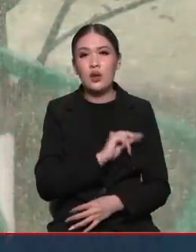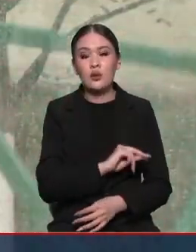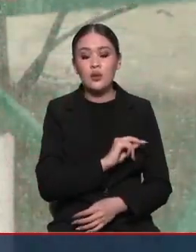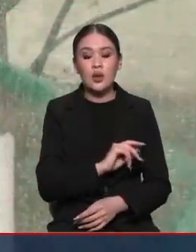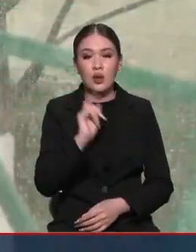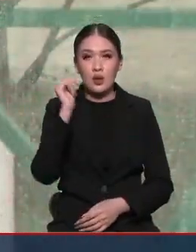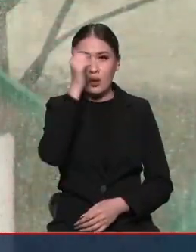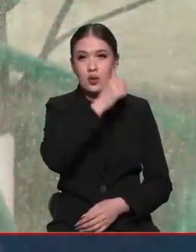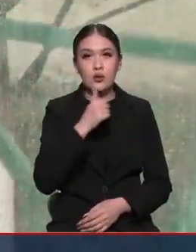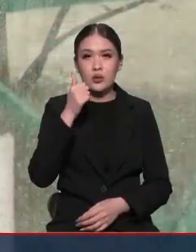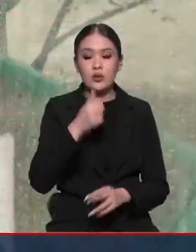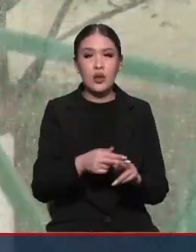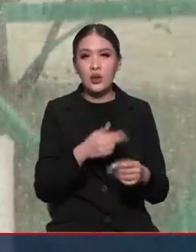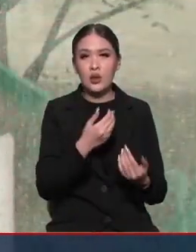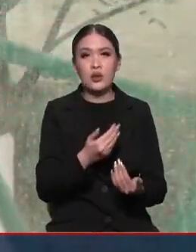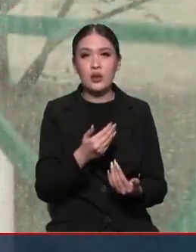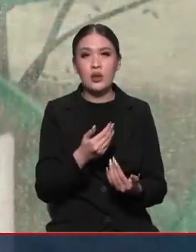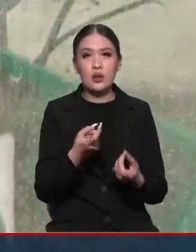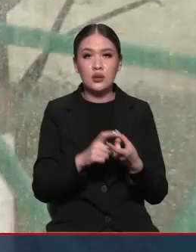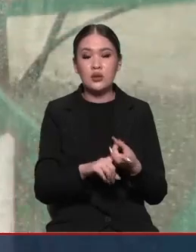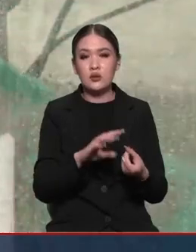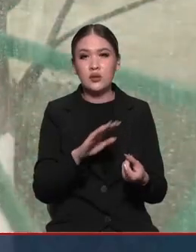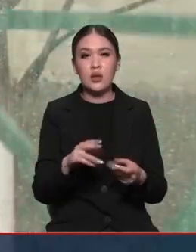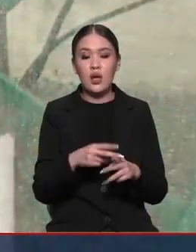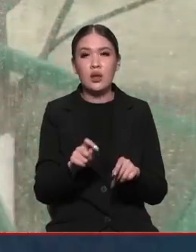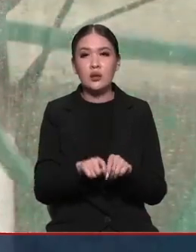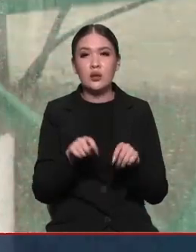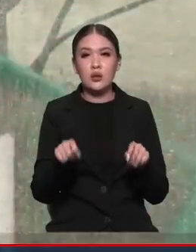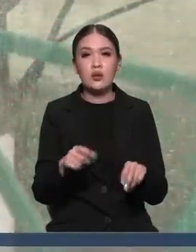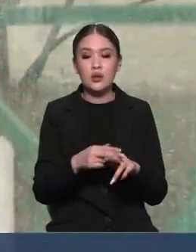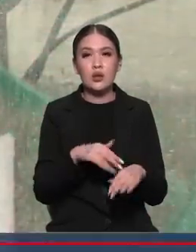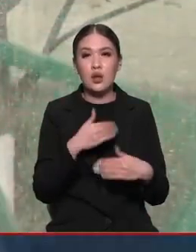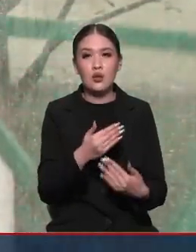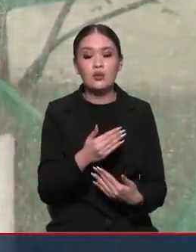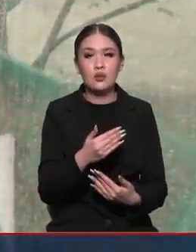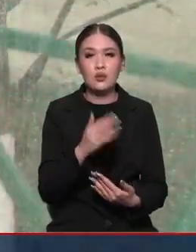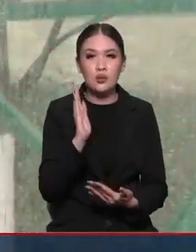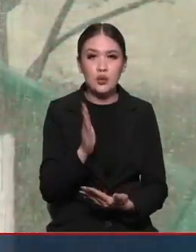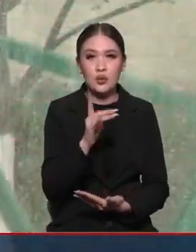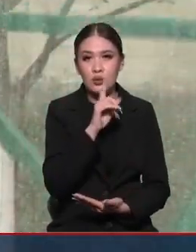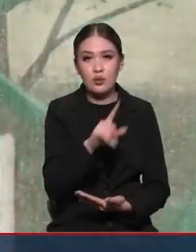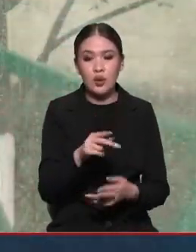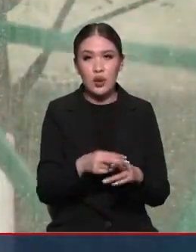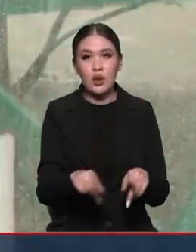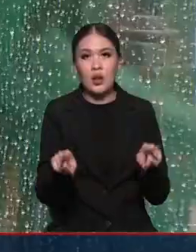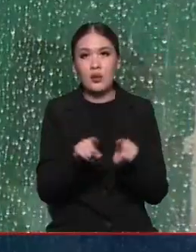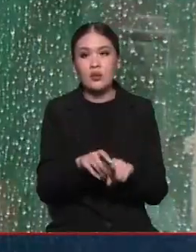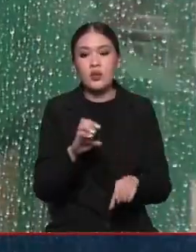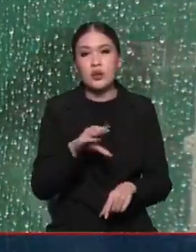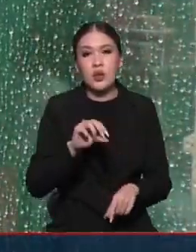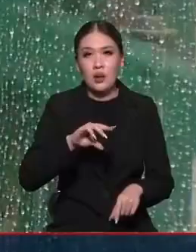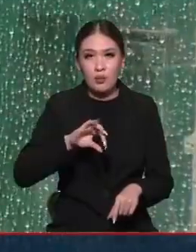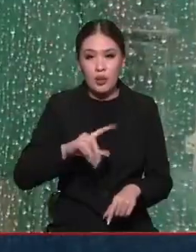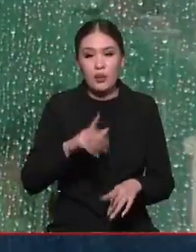года. Он не зависит от климатических условий. Пусть там будет минус 40, пусть там будет плюс 40. Также может использовать в степи,